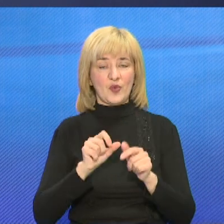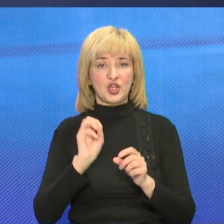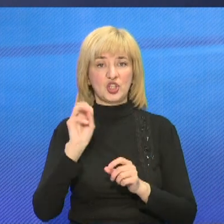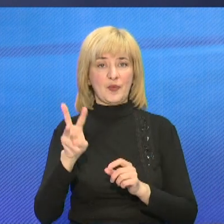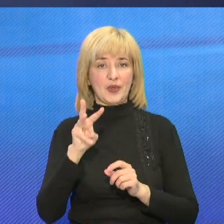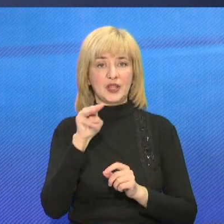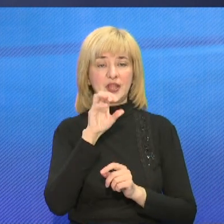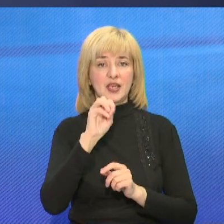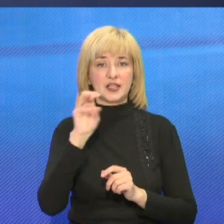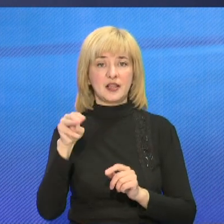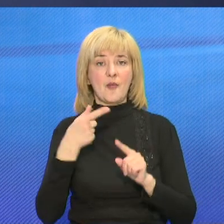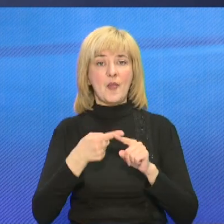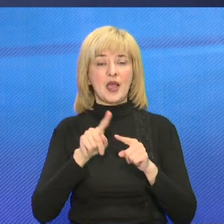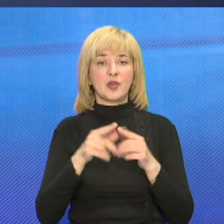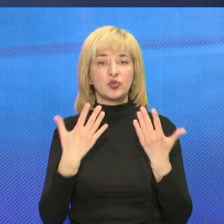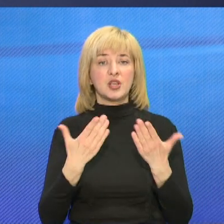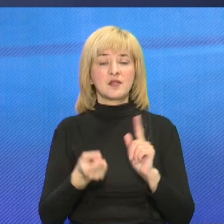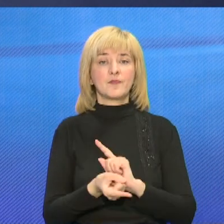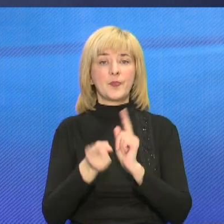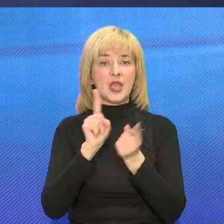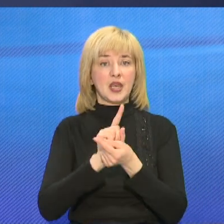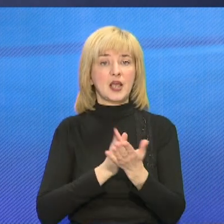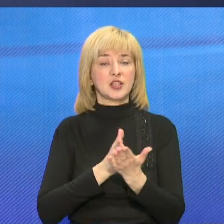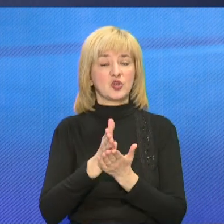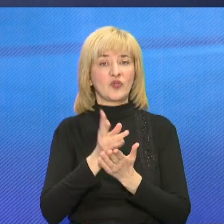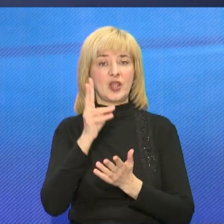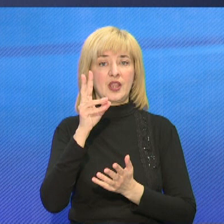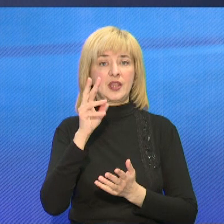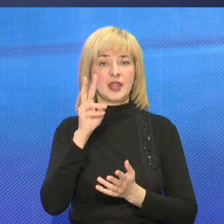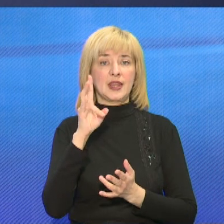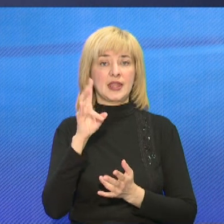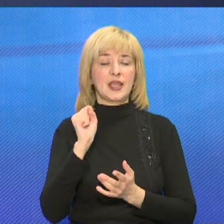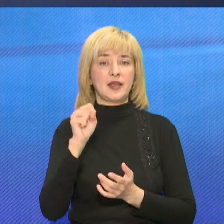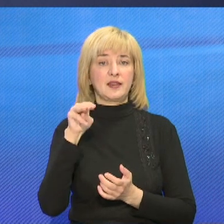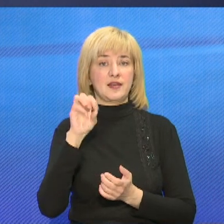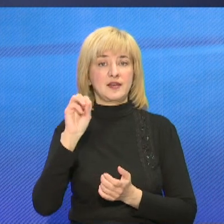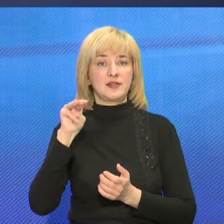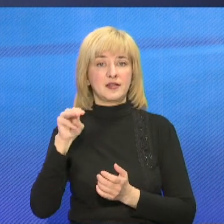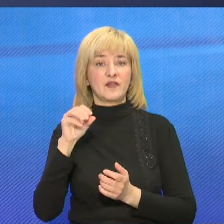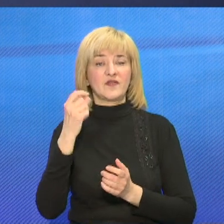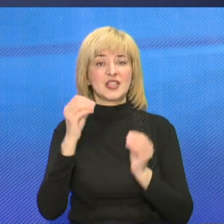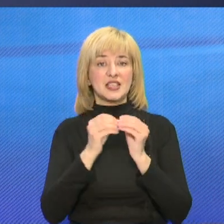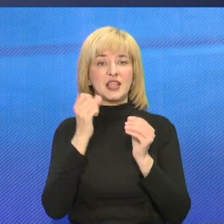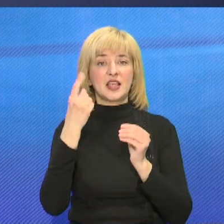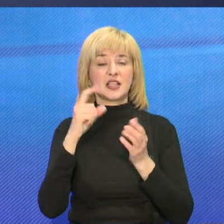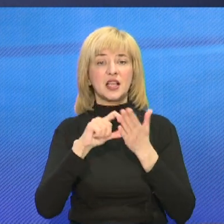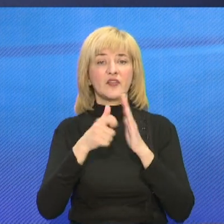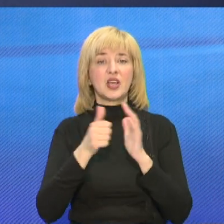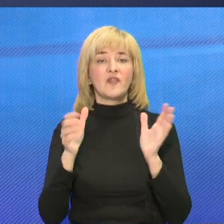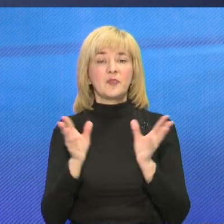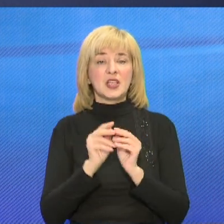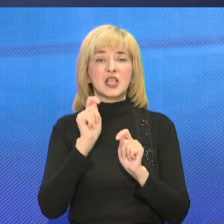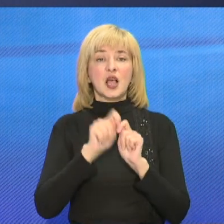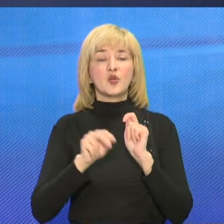на аттестацию в виде тестов в 10-11 классах рядом с контрольными работами, для того, чтобы